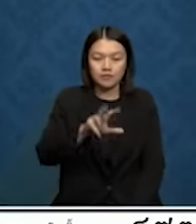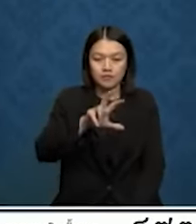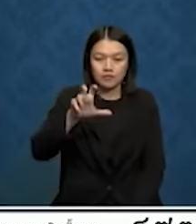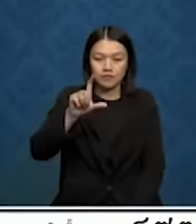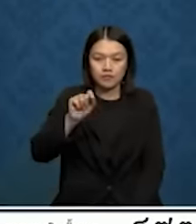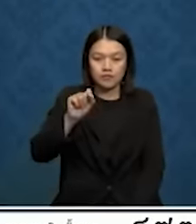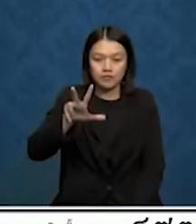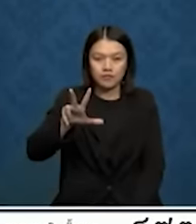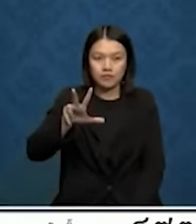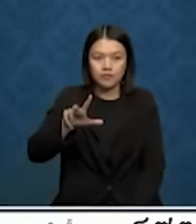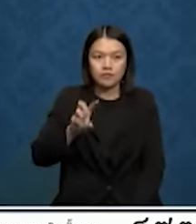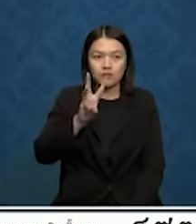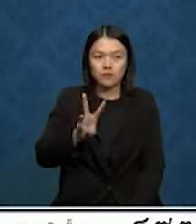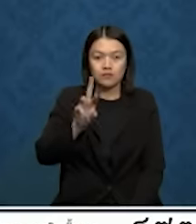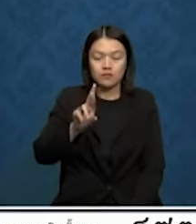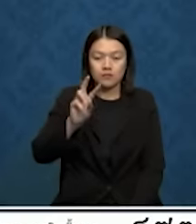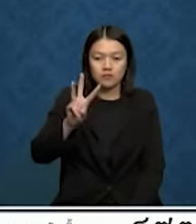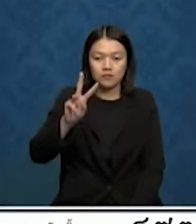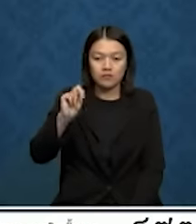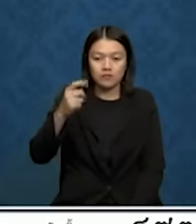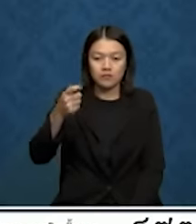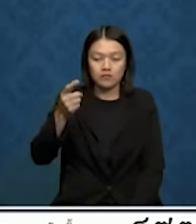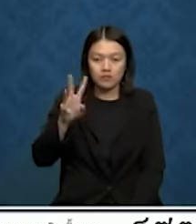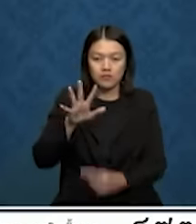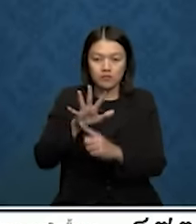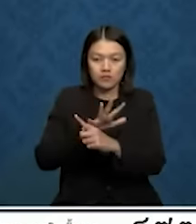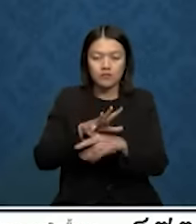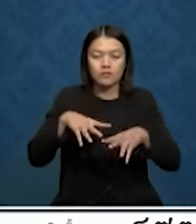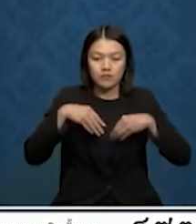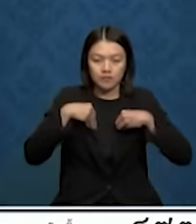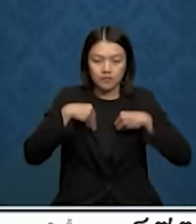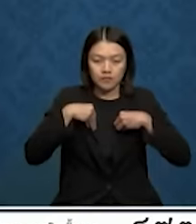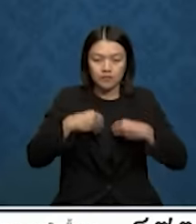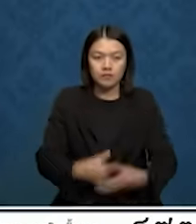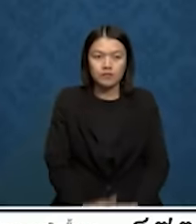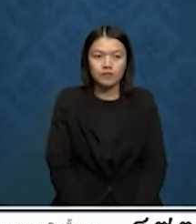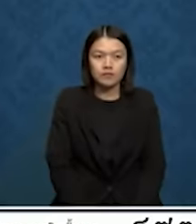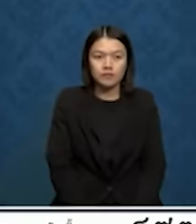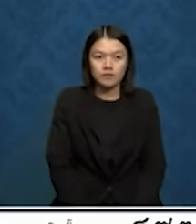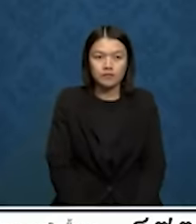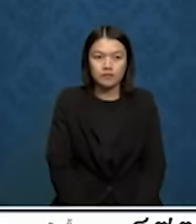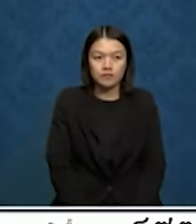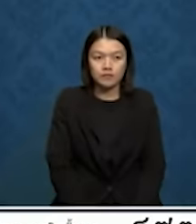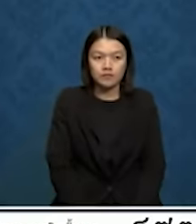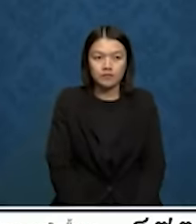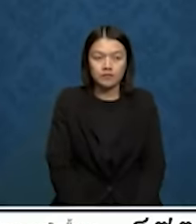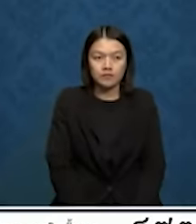323นายวรวงศ์วรปัญญา เห็นชอบครับผม